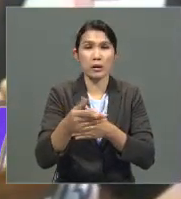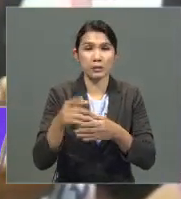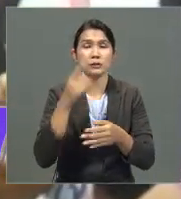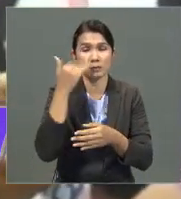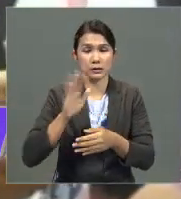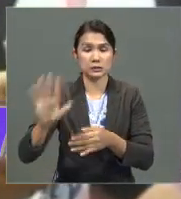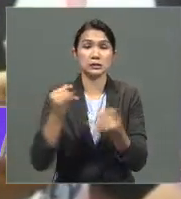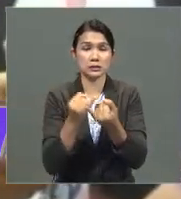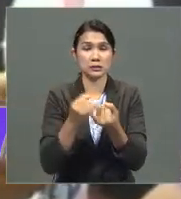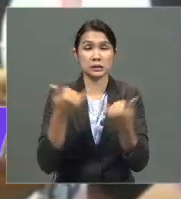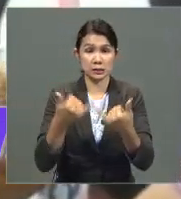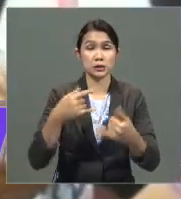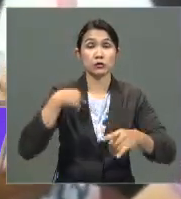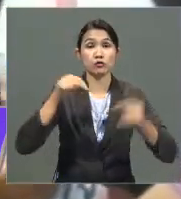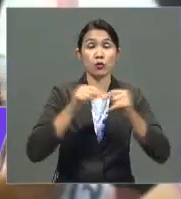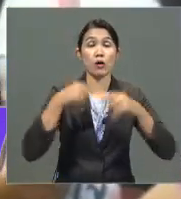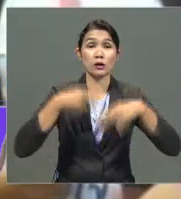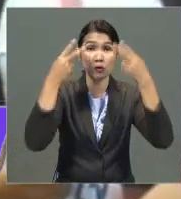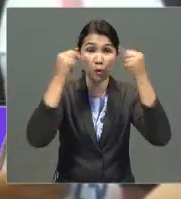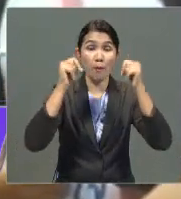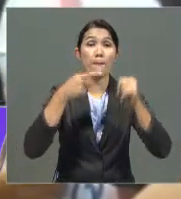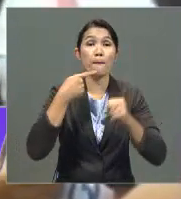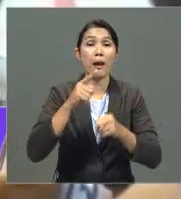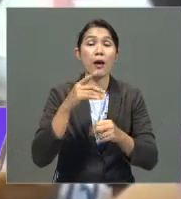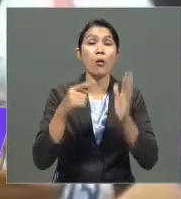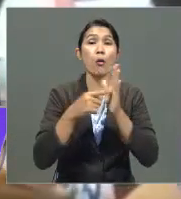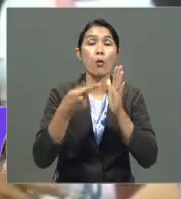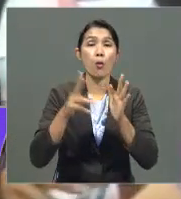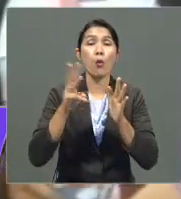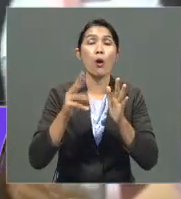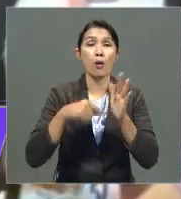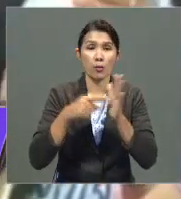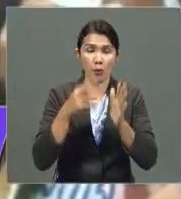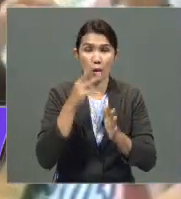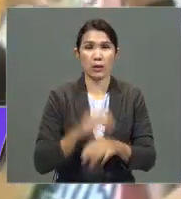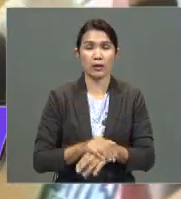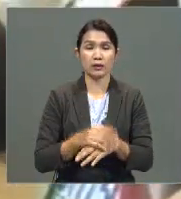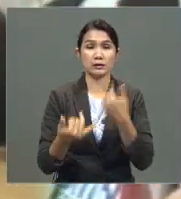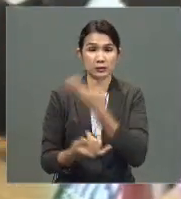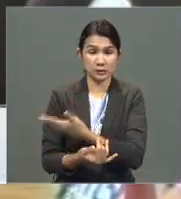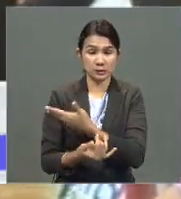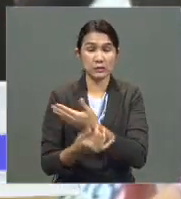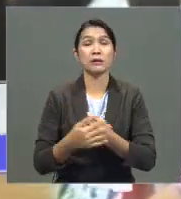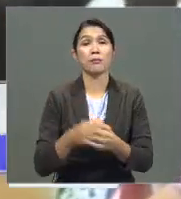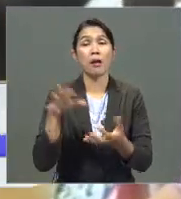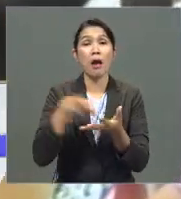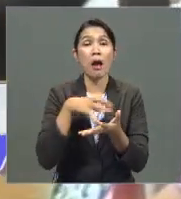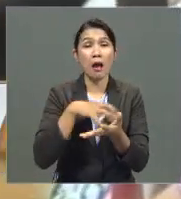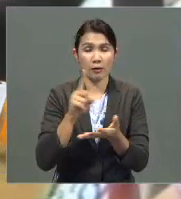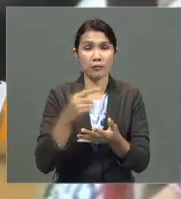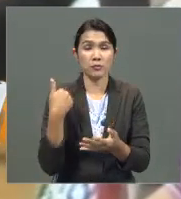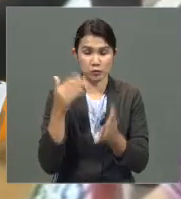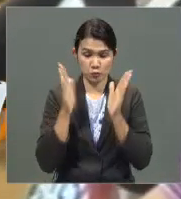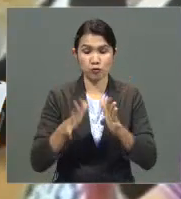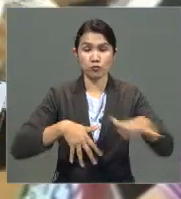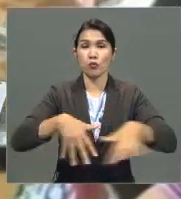หรือของท้องถิ่นอยู่แล้วเดี๋ยวไปฟังเสียงของทางด้านนายกปากแควได้รับความมีแจ้งกันได้รับทางในส่วนของพี่